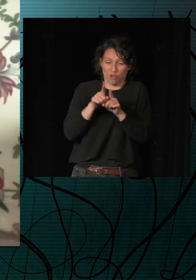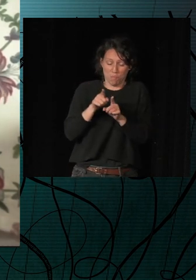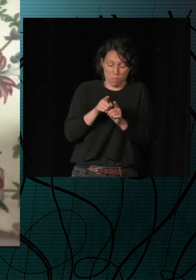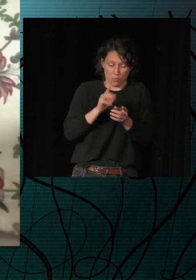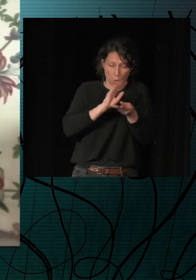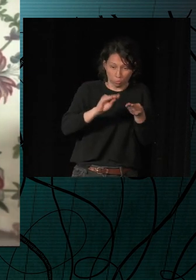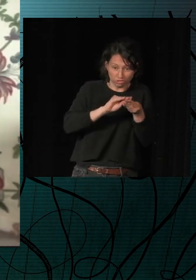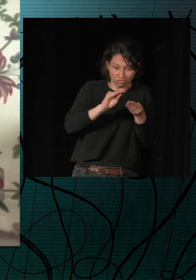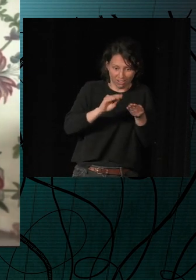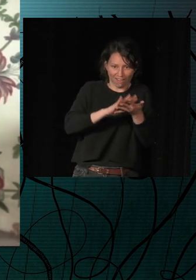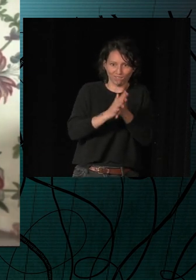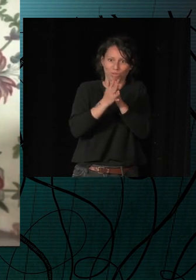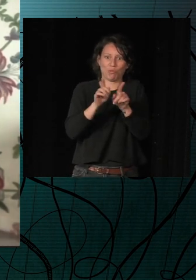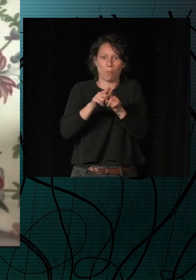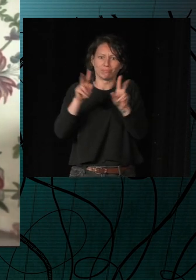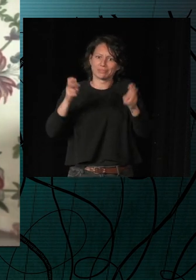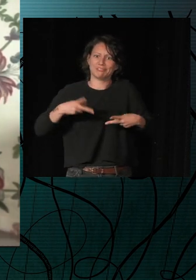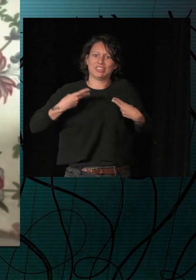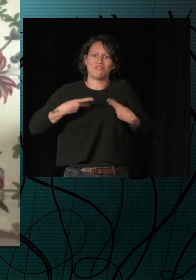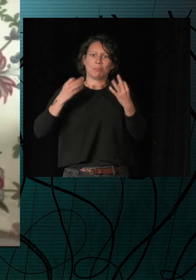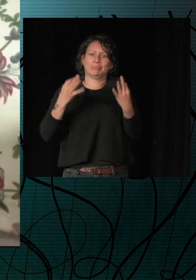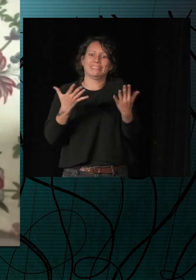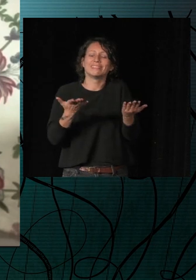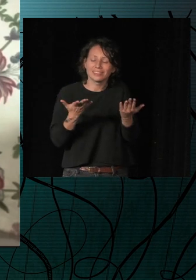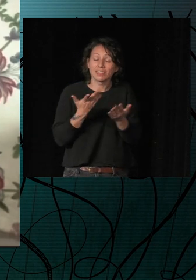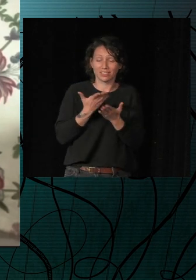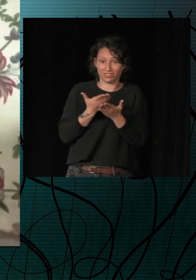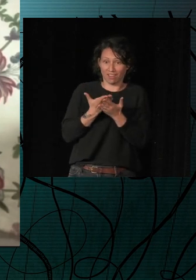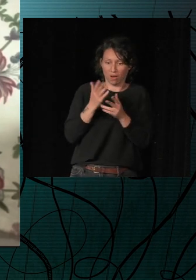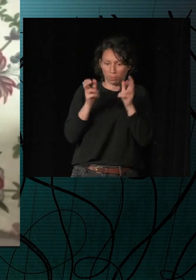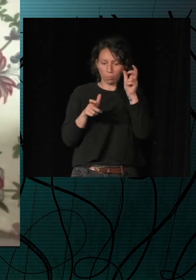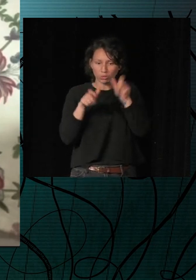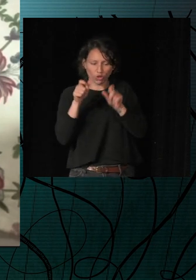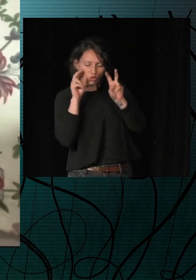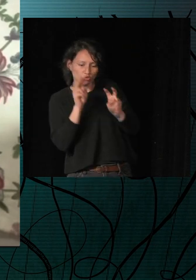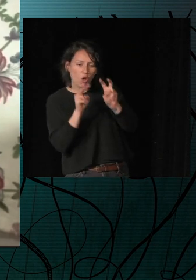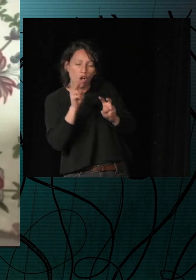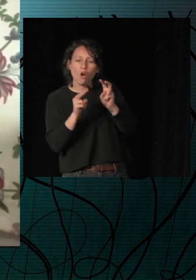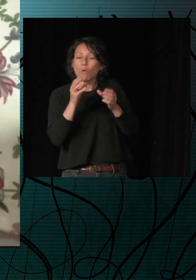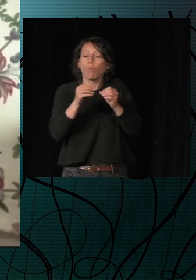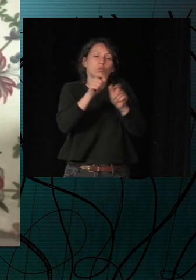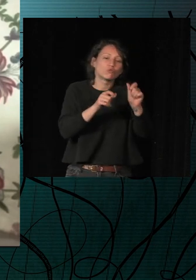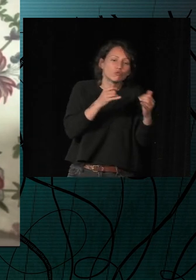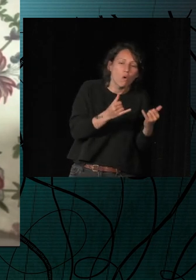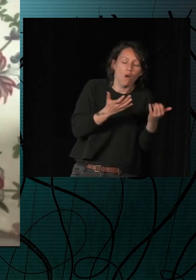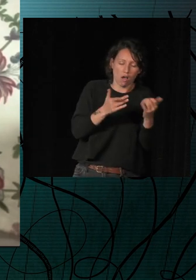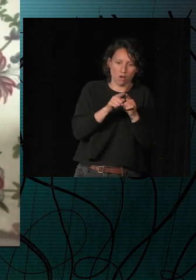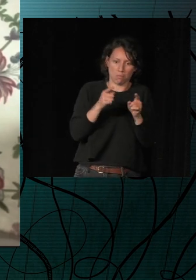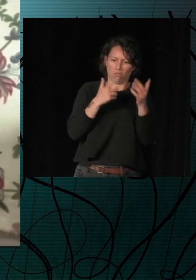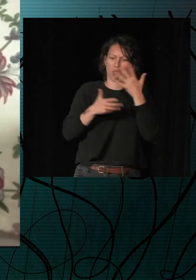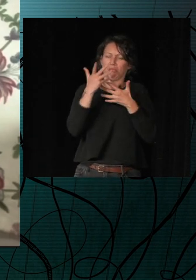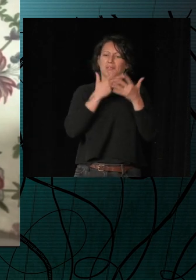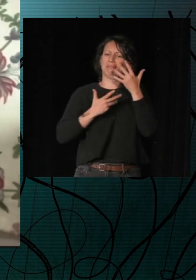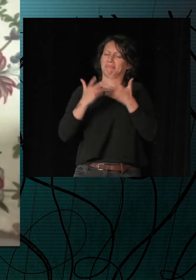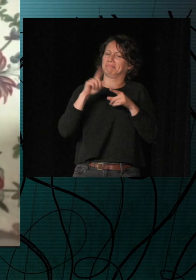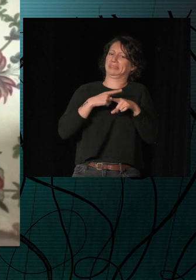qui servent à dérouter aussi les spectateurs ou là les les les joueurs bon les joueuses il y a quand